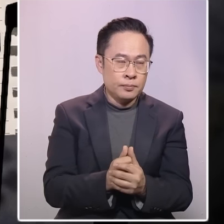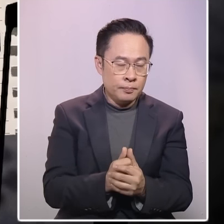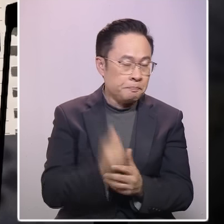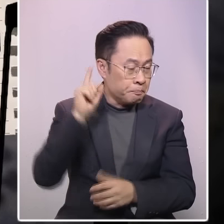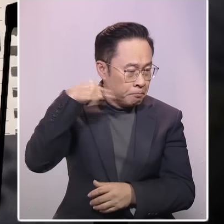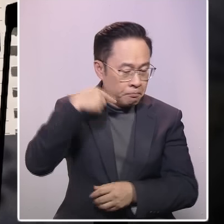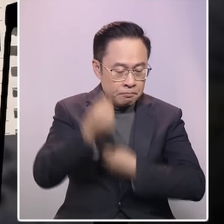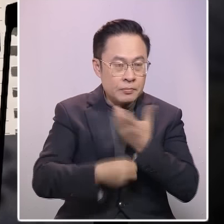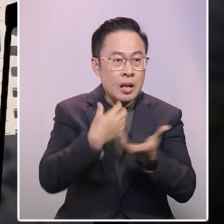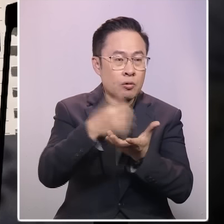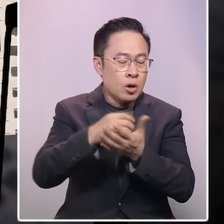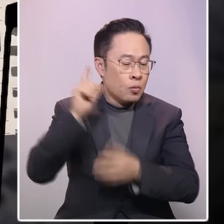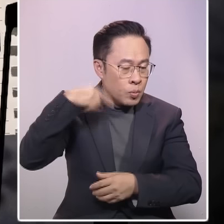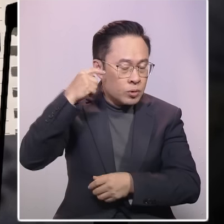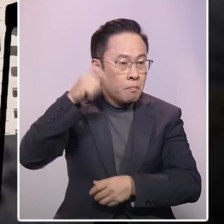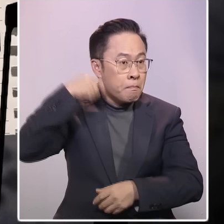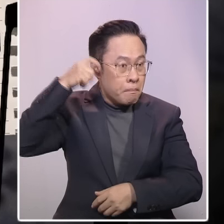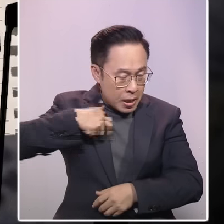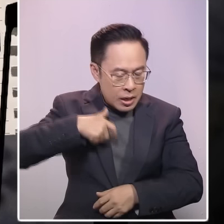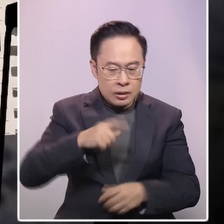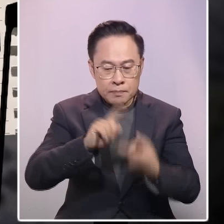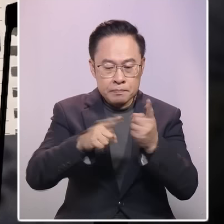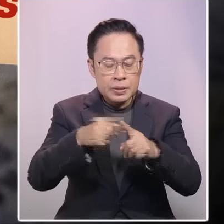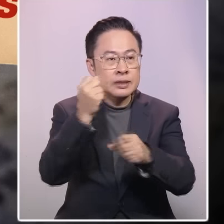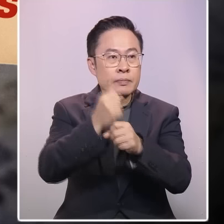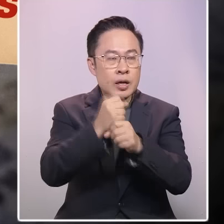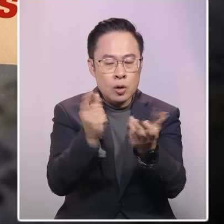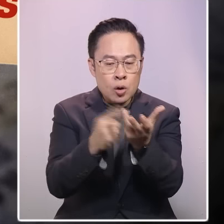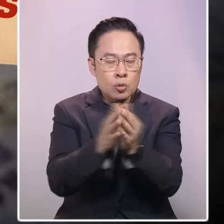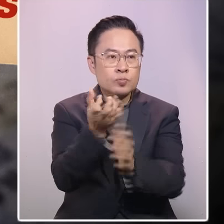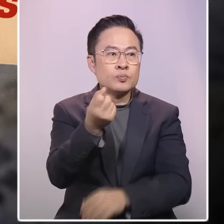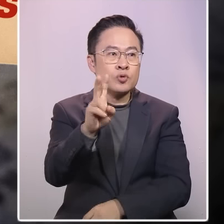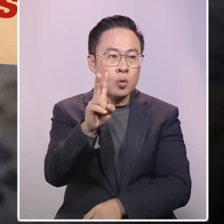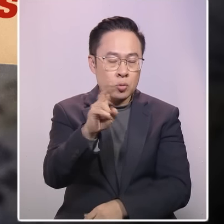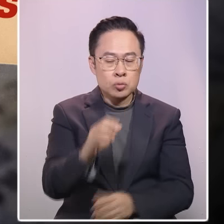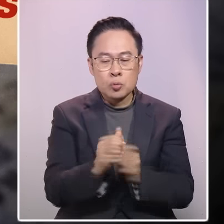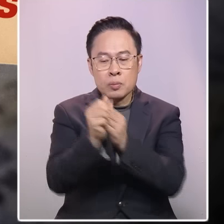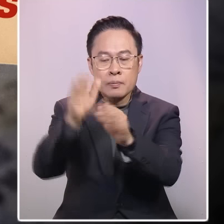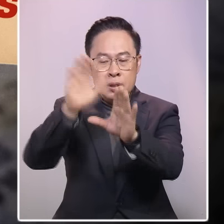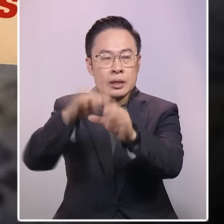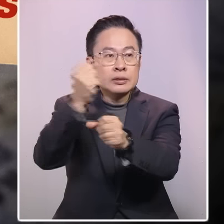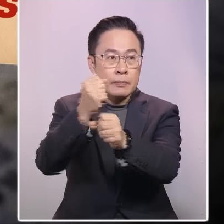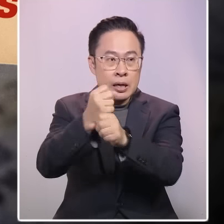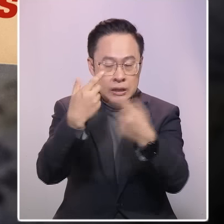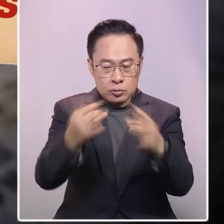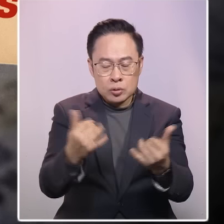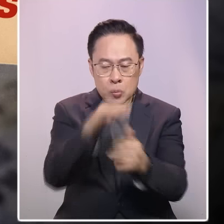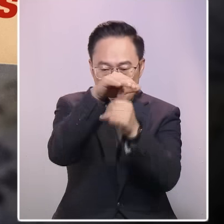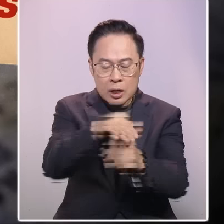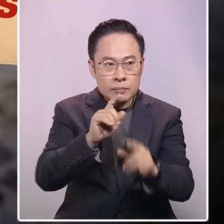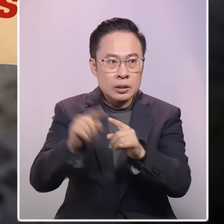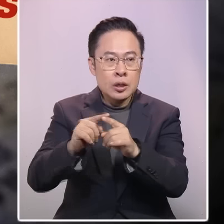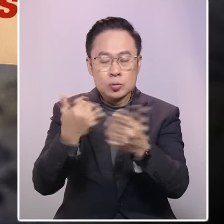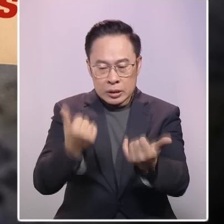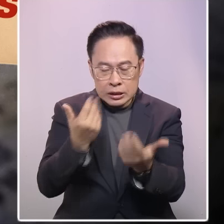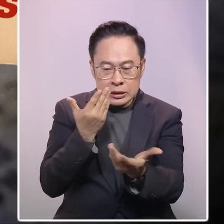เมียนมาร์จริงๆมากับเพื่อนนะอีก 12คนแล้วก็หนีออกมาค่ะแล้วก็บอกว่ากำลังจะไปขึ้น